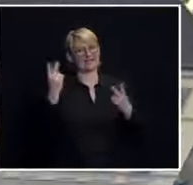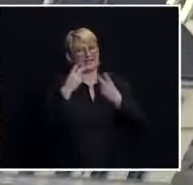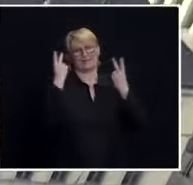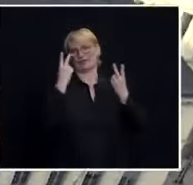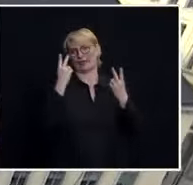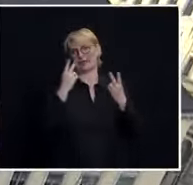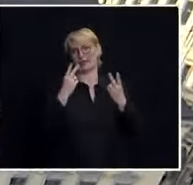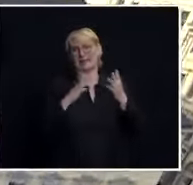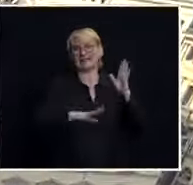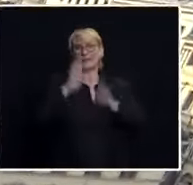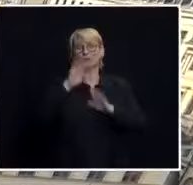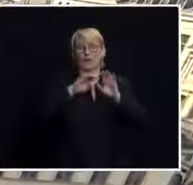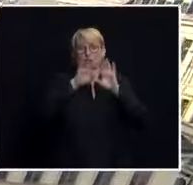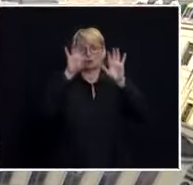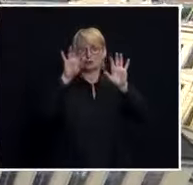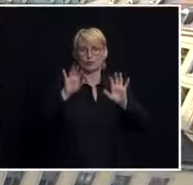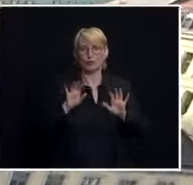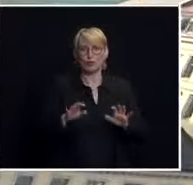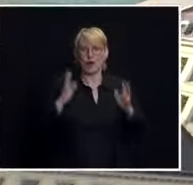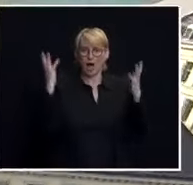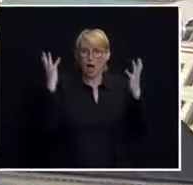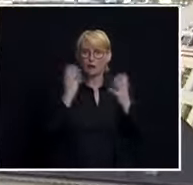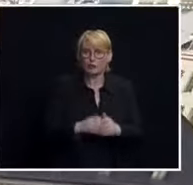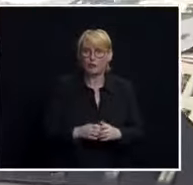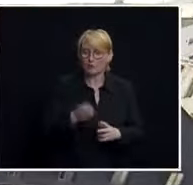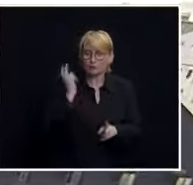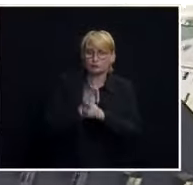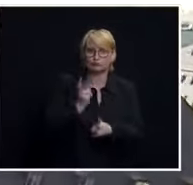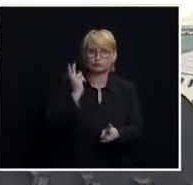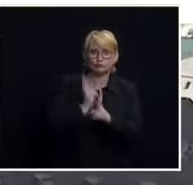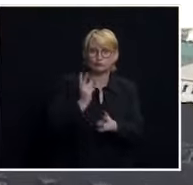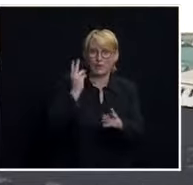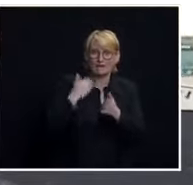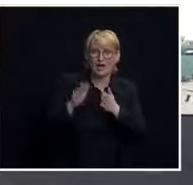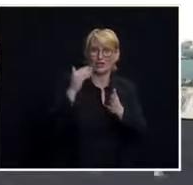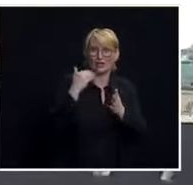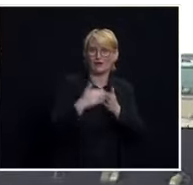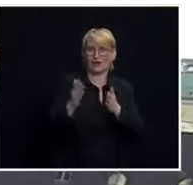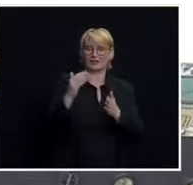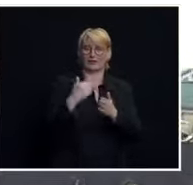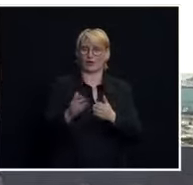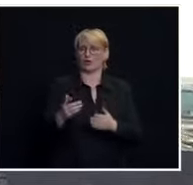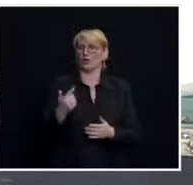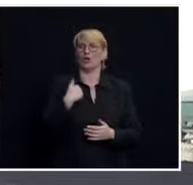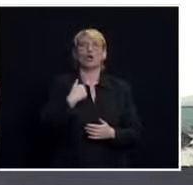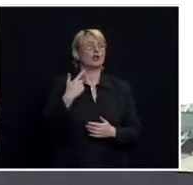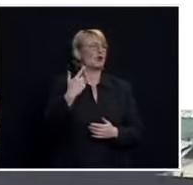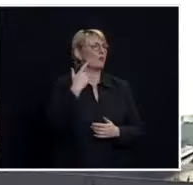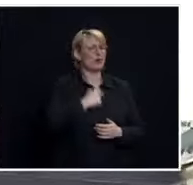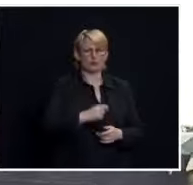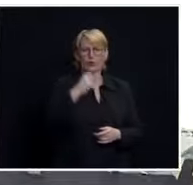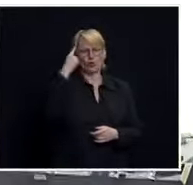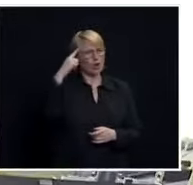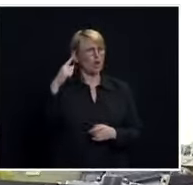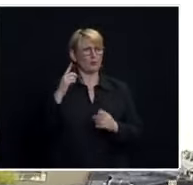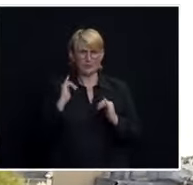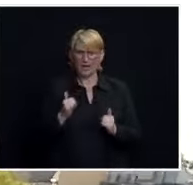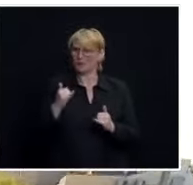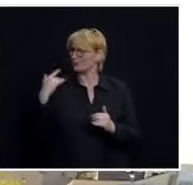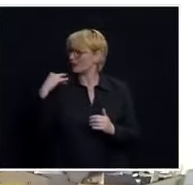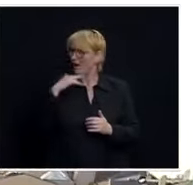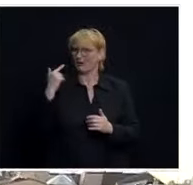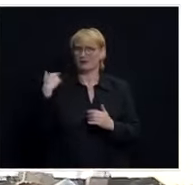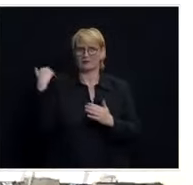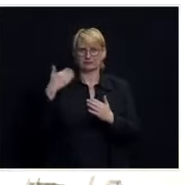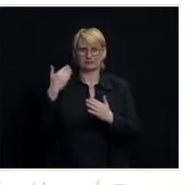Strukturen keine automatische Bestandsgarantie haben. Daran habe ich ganz persönlich viele, viele Jahre geglaubt,